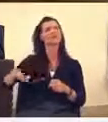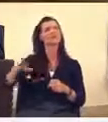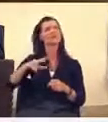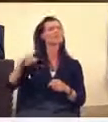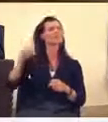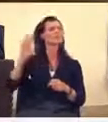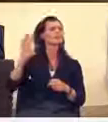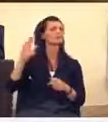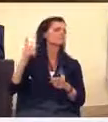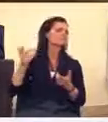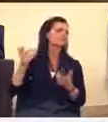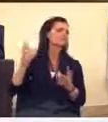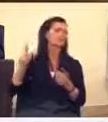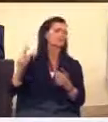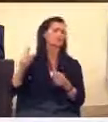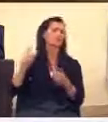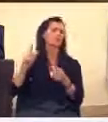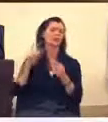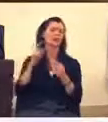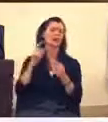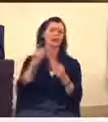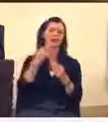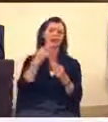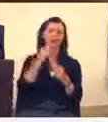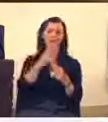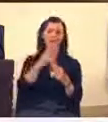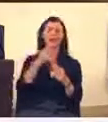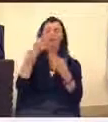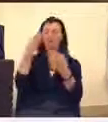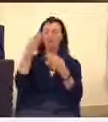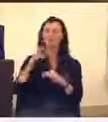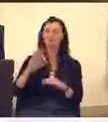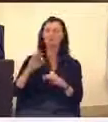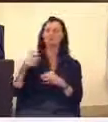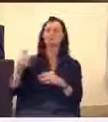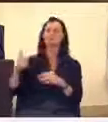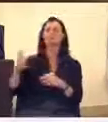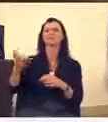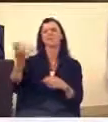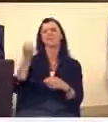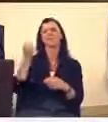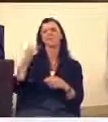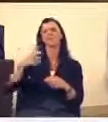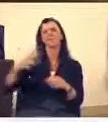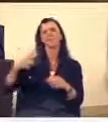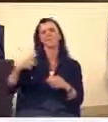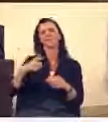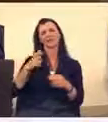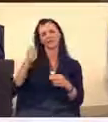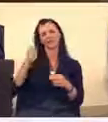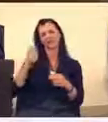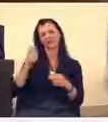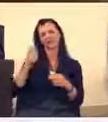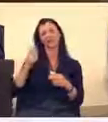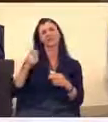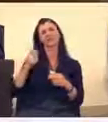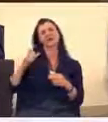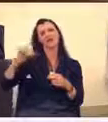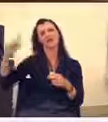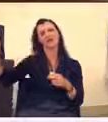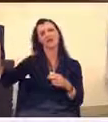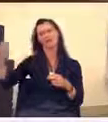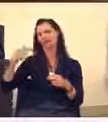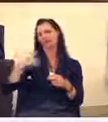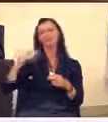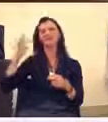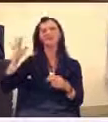מפגעים, ואז והפתיע והרשה לאנשי הביטחון להמשיך ולשאת את הנשק שלהם בתוך המרחב הציבורי ולקחת את זה הביתה. אני